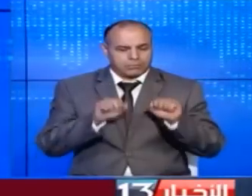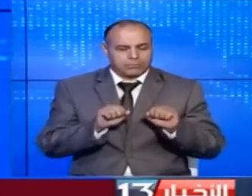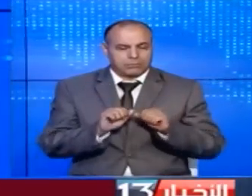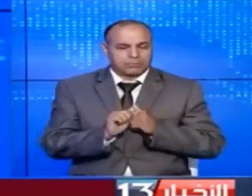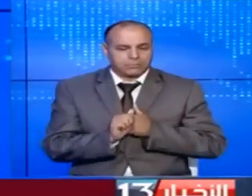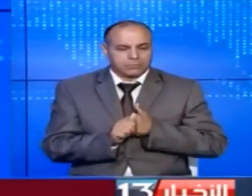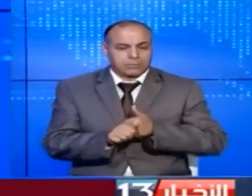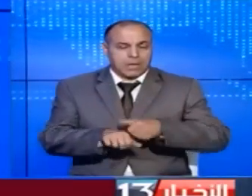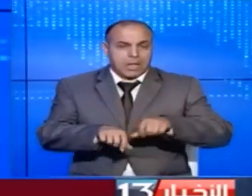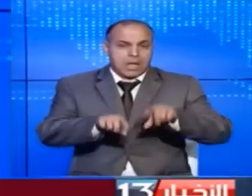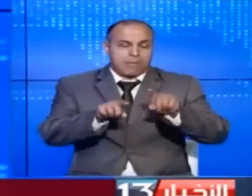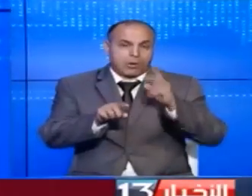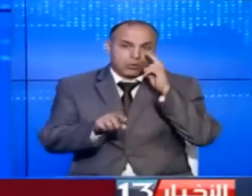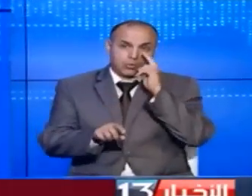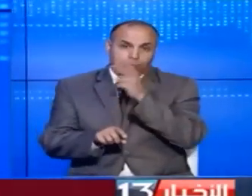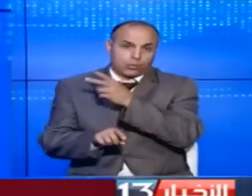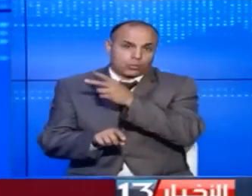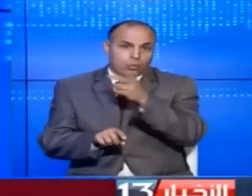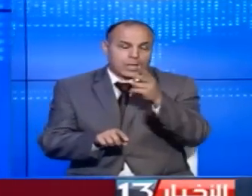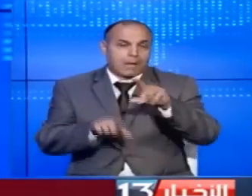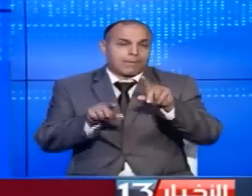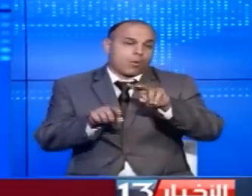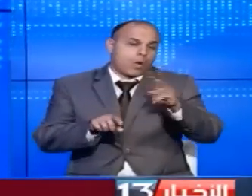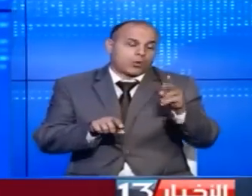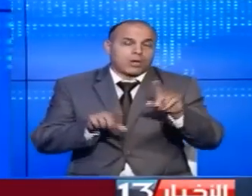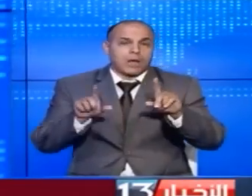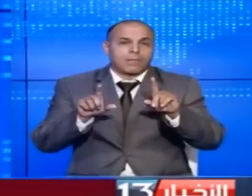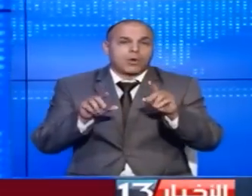وبإمكانكم طبعاً مشاهدين متابعة هذه النشرة